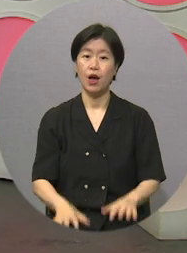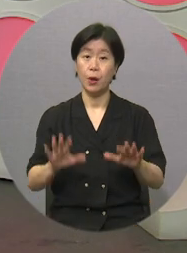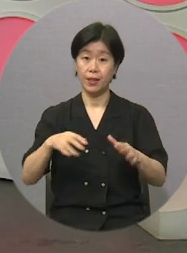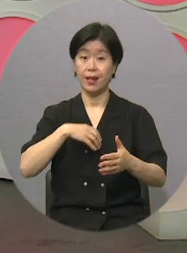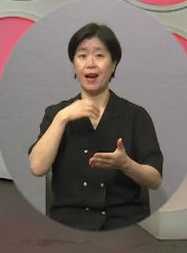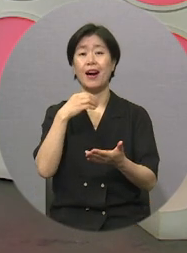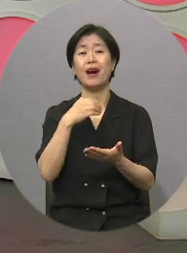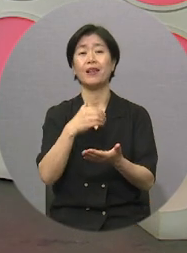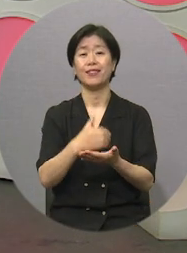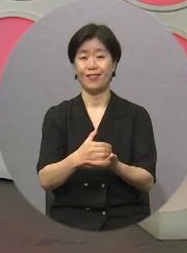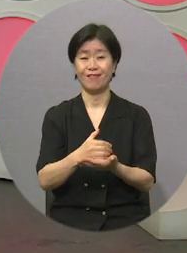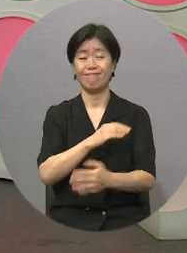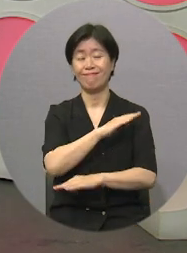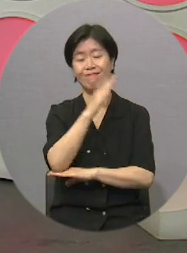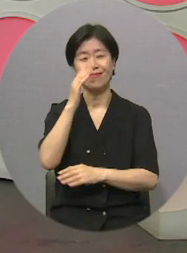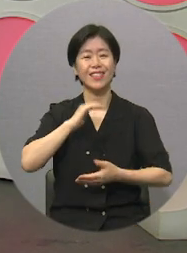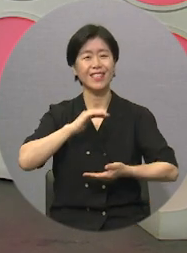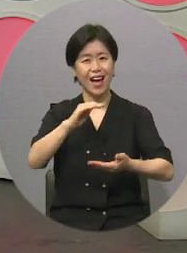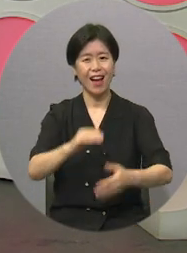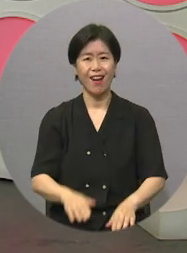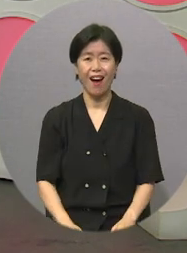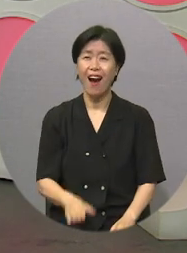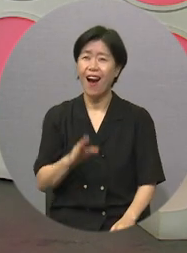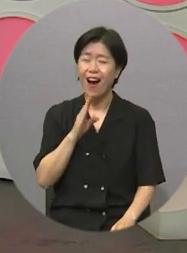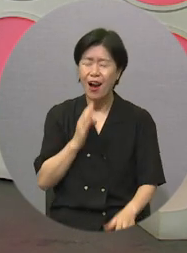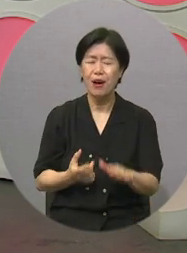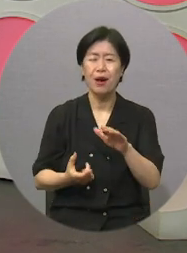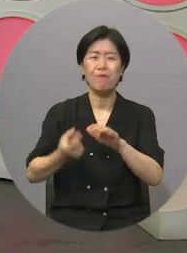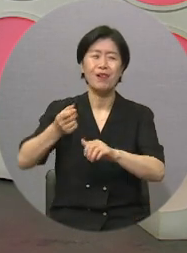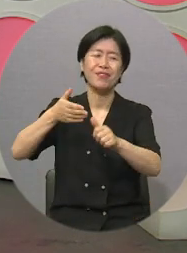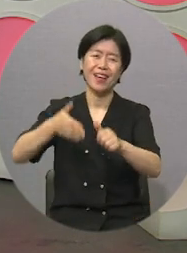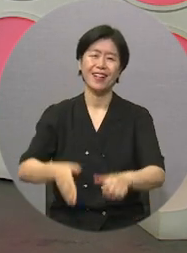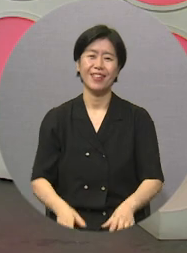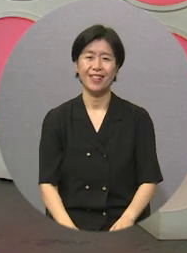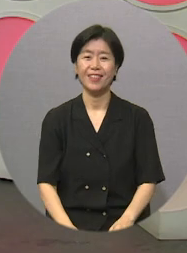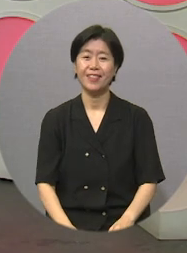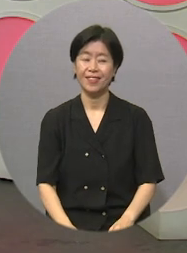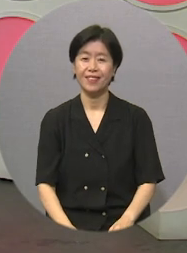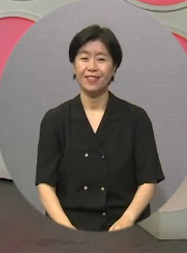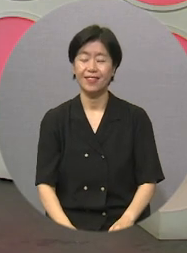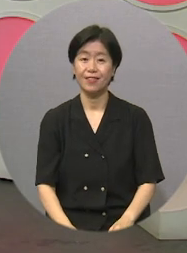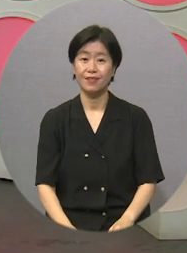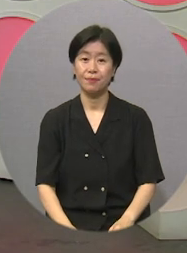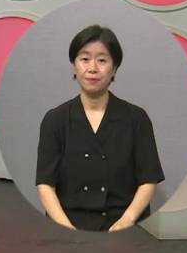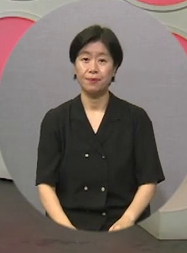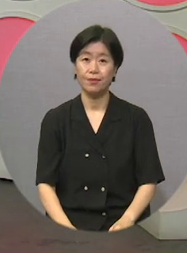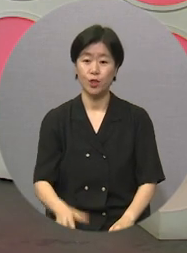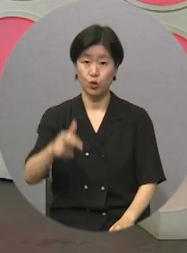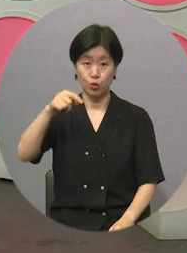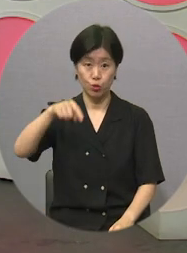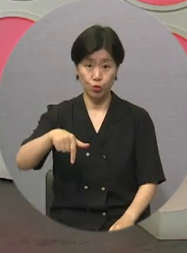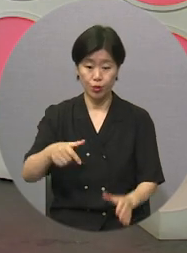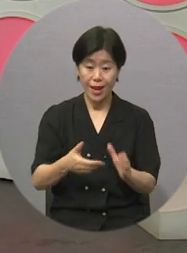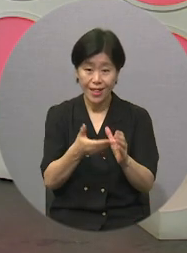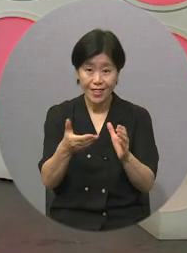오늘의 감동사연 뭐 하나 감동사연. 아우, 나 네, 이거 듣고 싶어. 들려드리도록 하겠습니다. 네. 죽한 그릇.